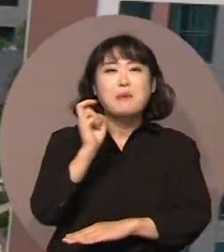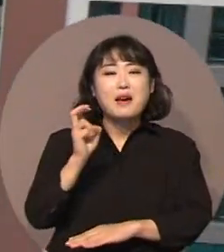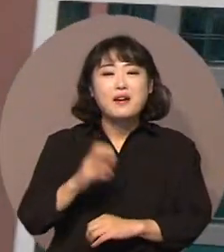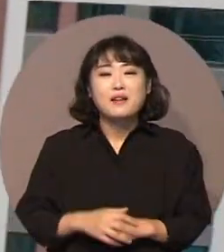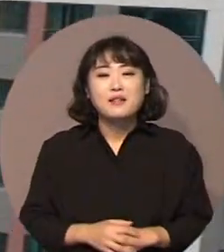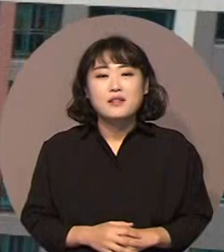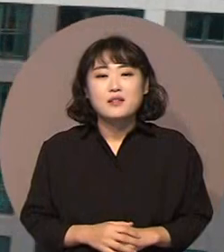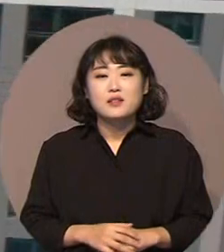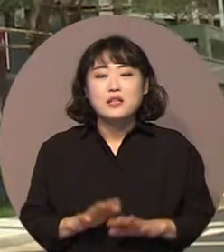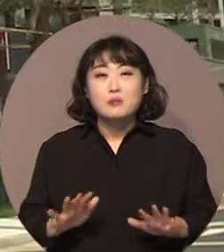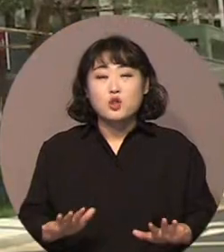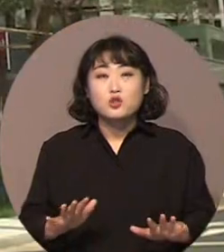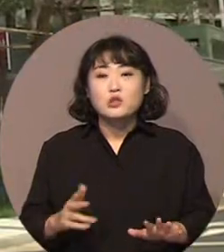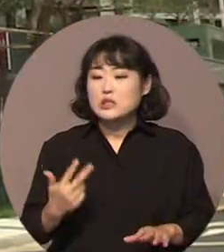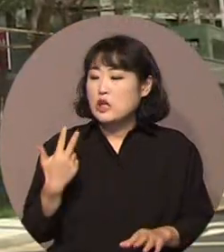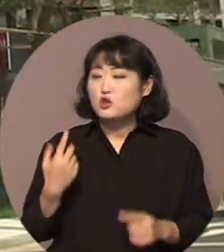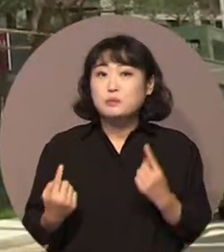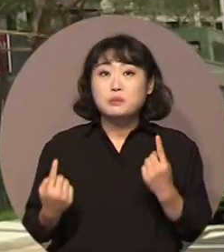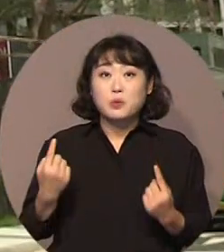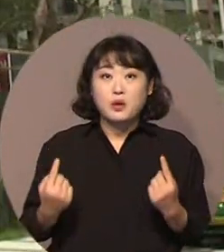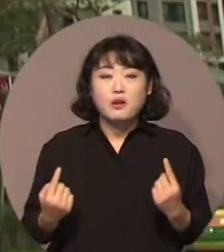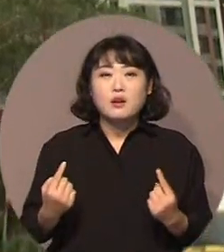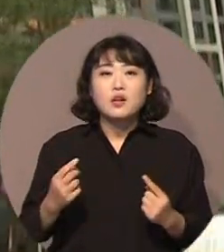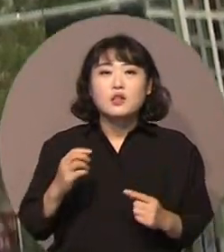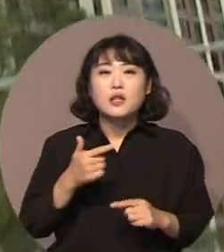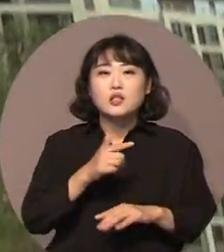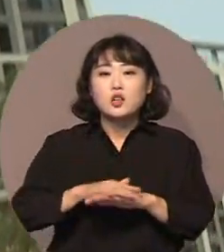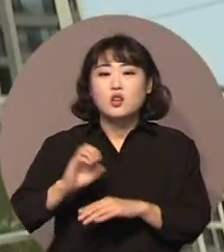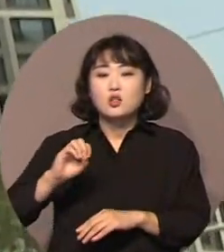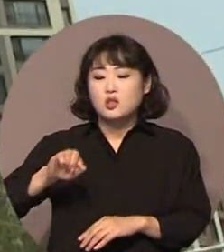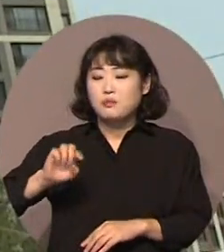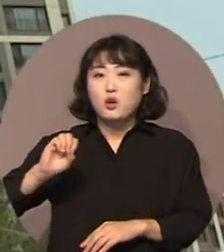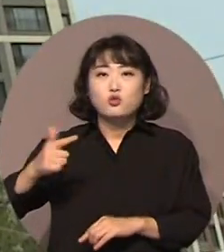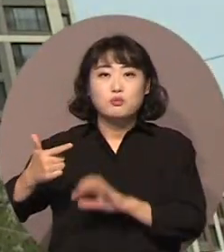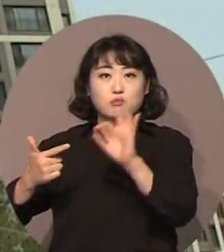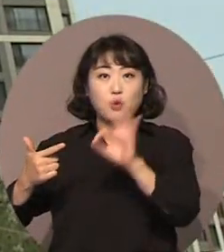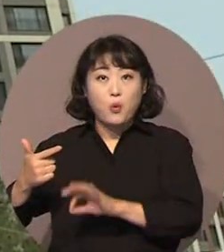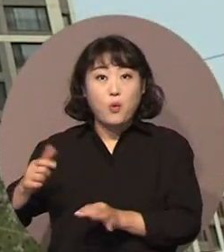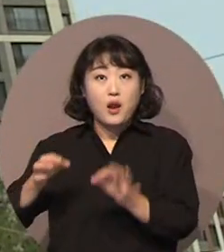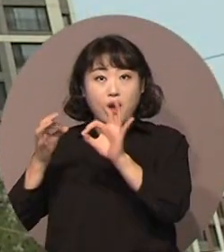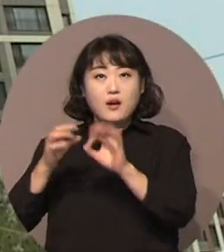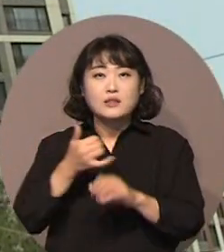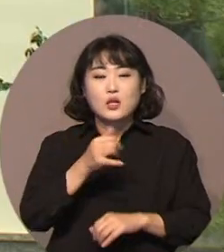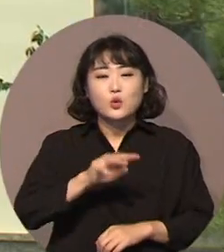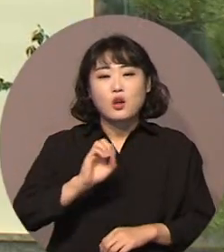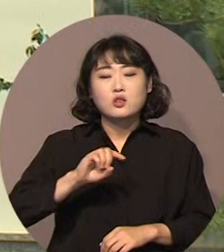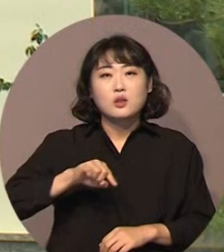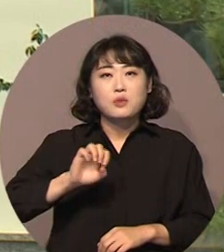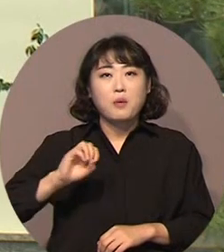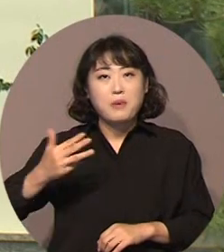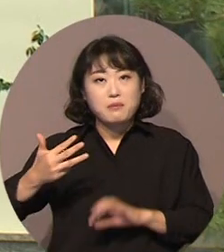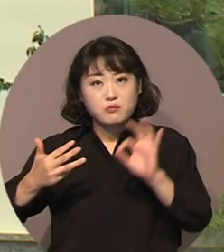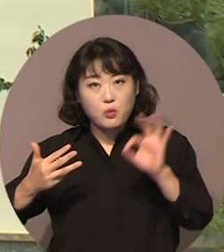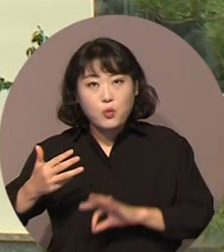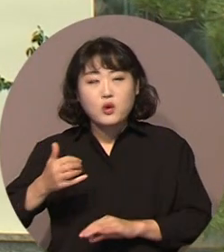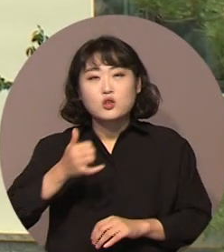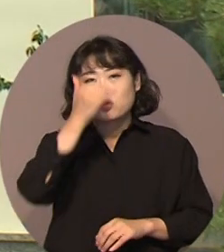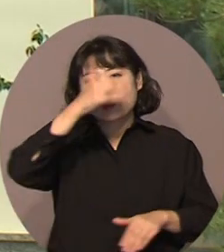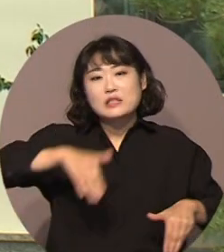아파트 매매 가격은 전주보다 대전 0.06%, 세종 0.08%,